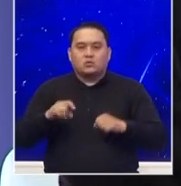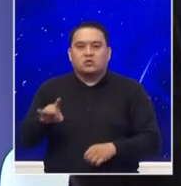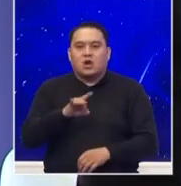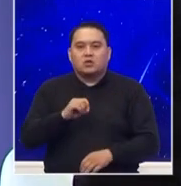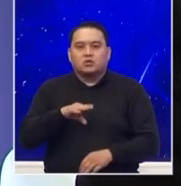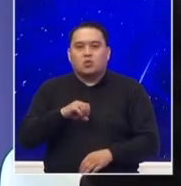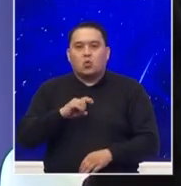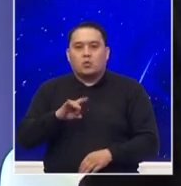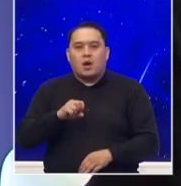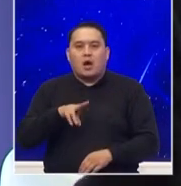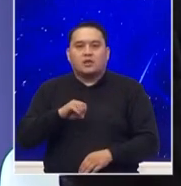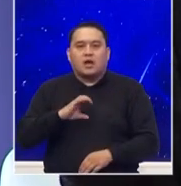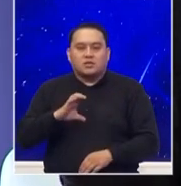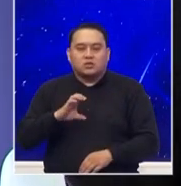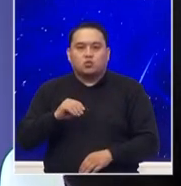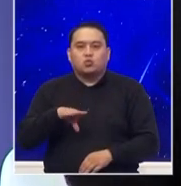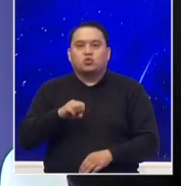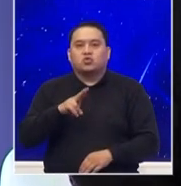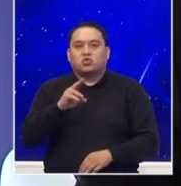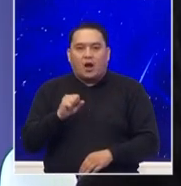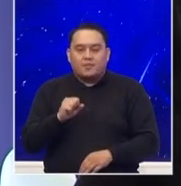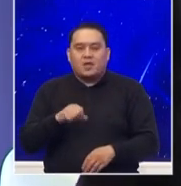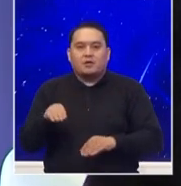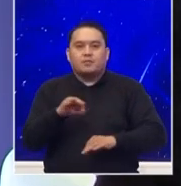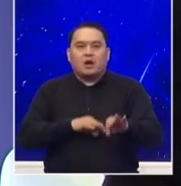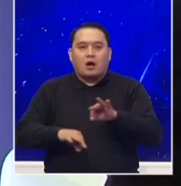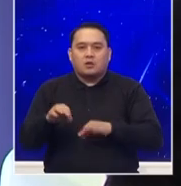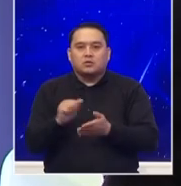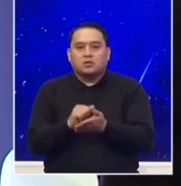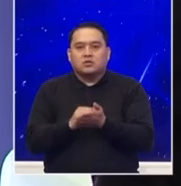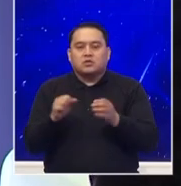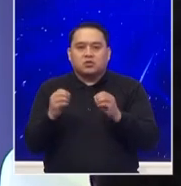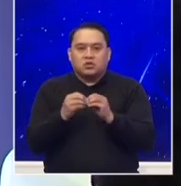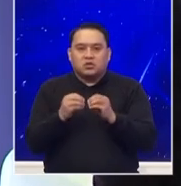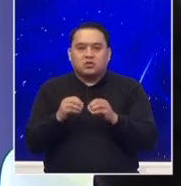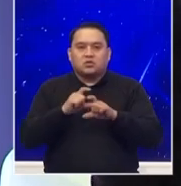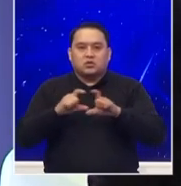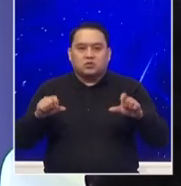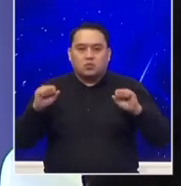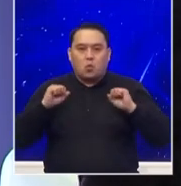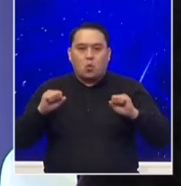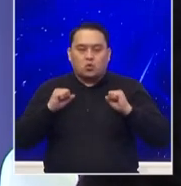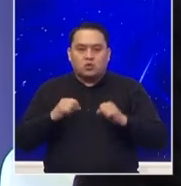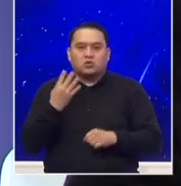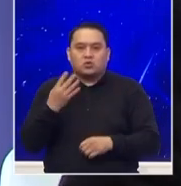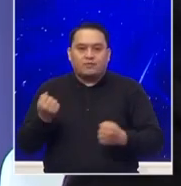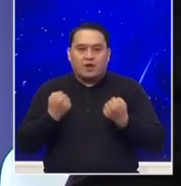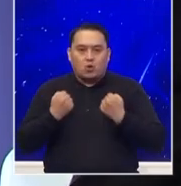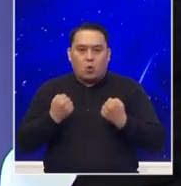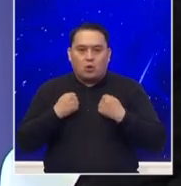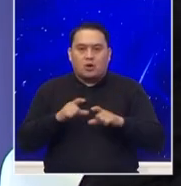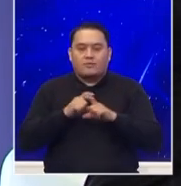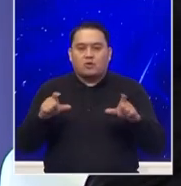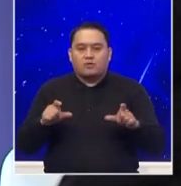Жанцугуров, Нарынков, Баканас, Достык и Чунджа. Кроме того, разрабатывается ПСД 10 спортивных объектов, в том числе 4